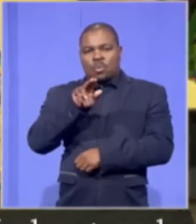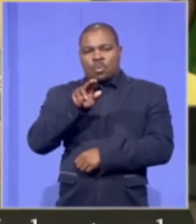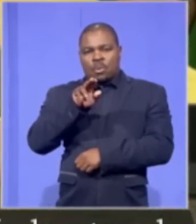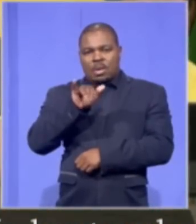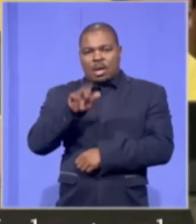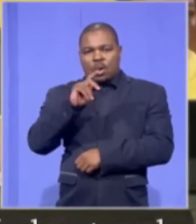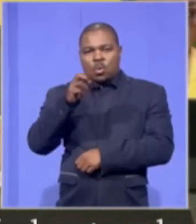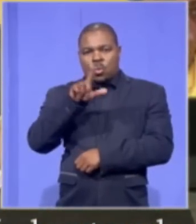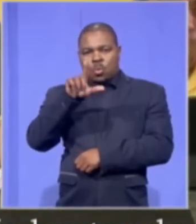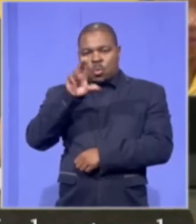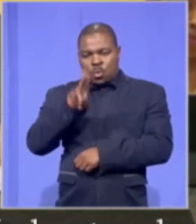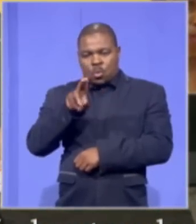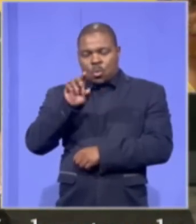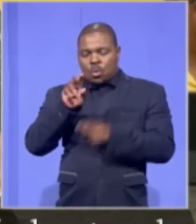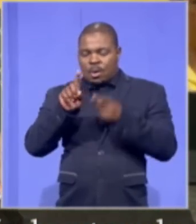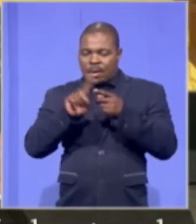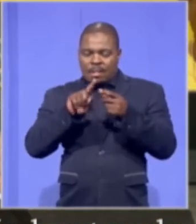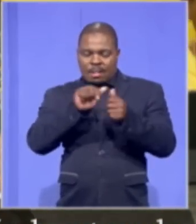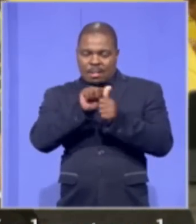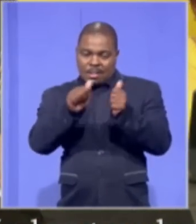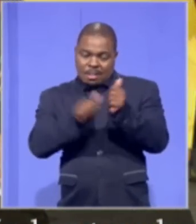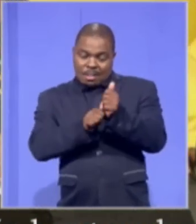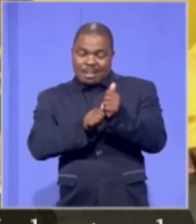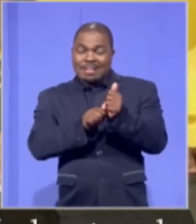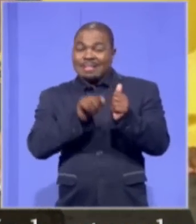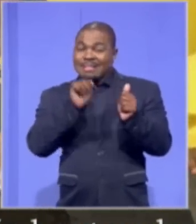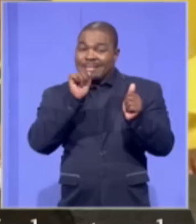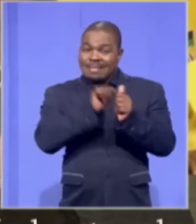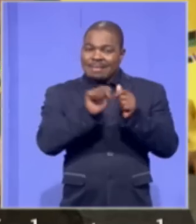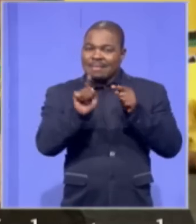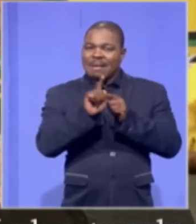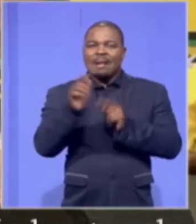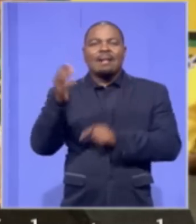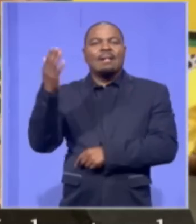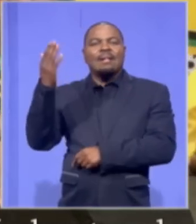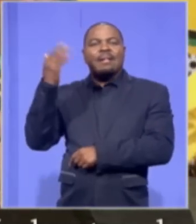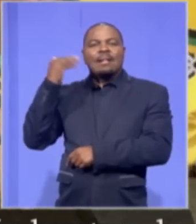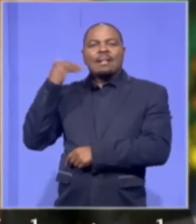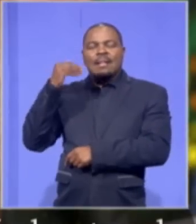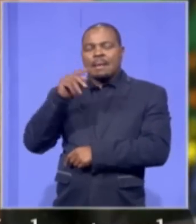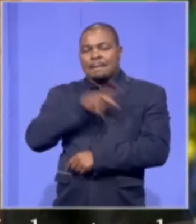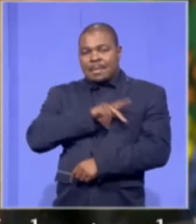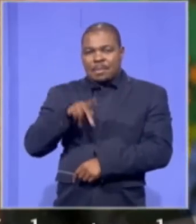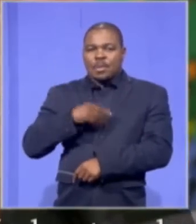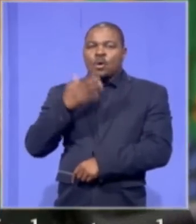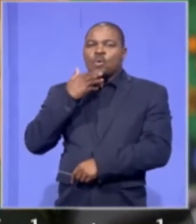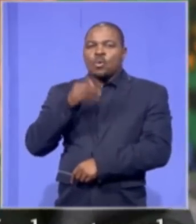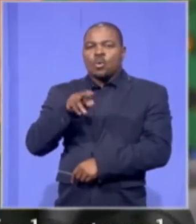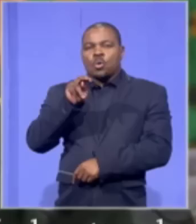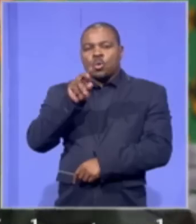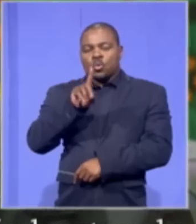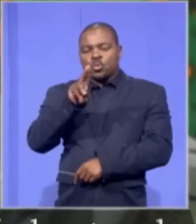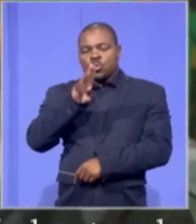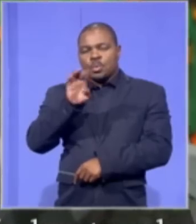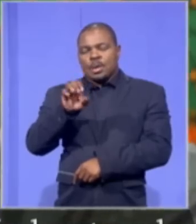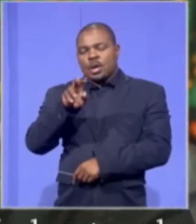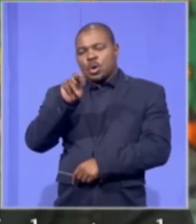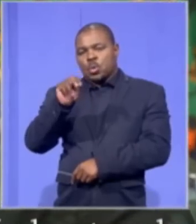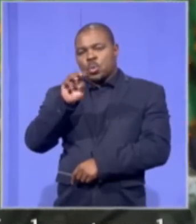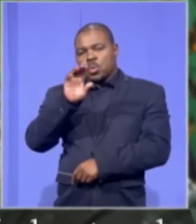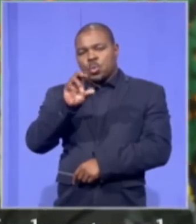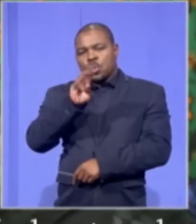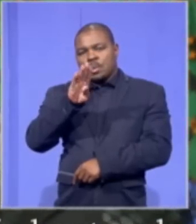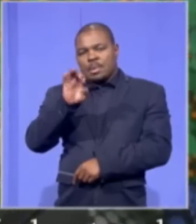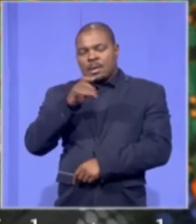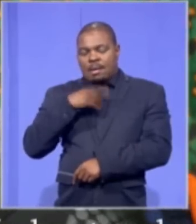mokgoboketši yo moswa mola motlatši wa gagwe e le tonakgolo ya peleng Nomusa Dube Ncube, molekgotlaphethiši wa gabjale